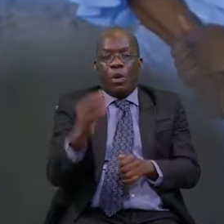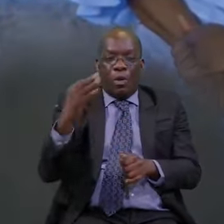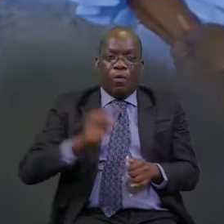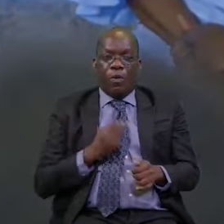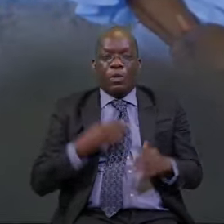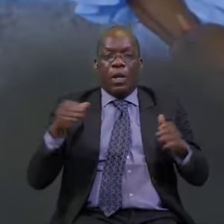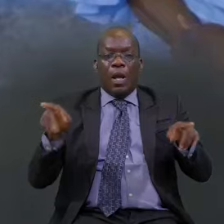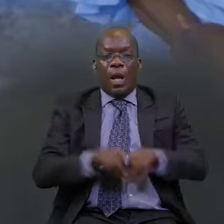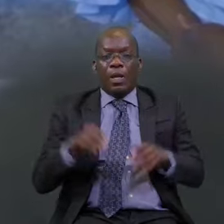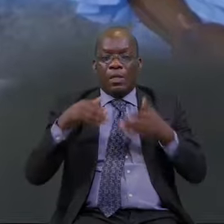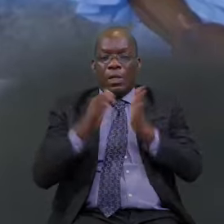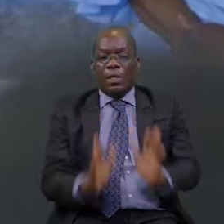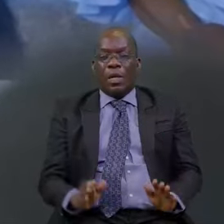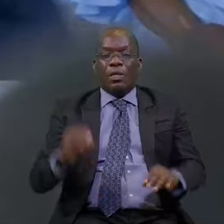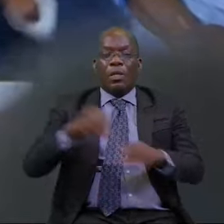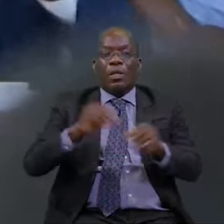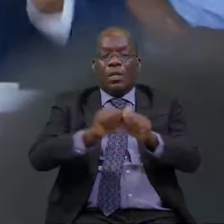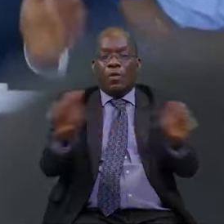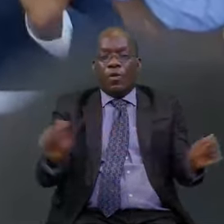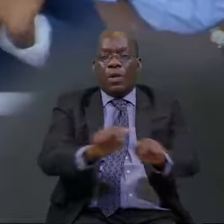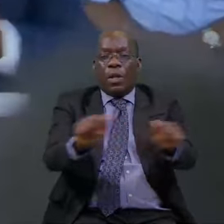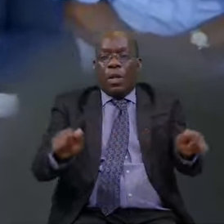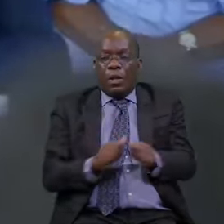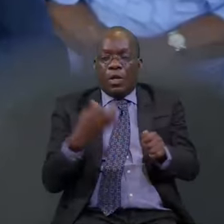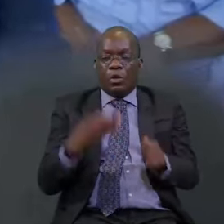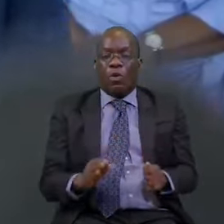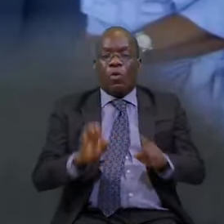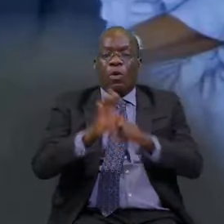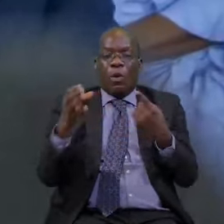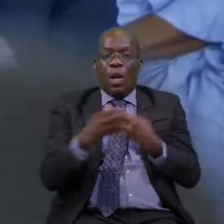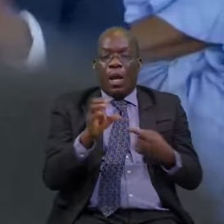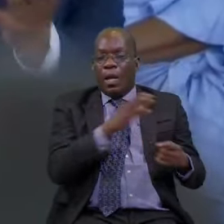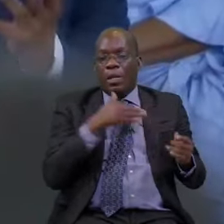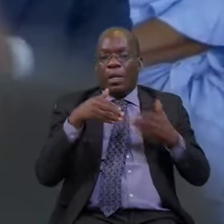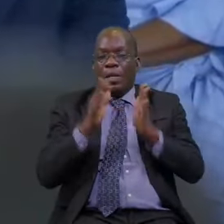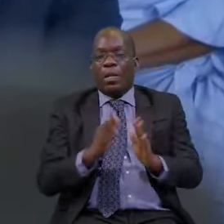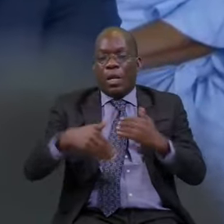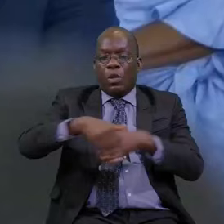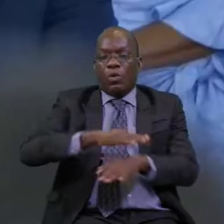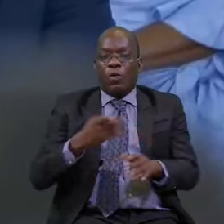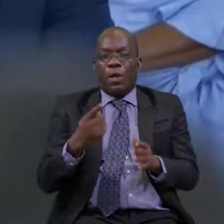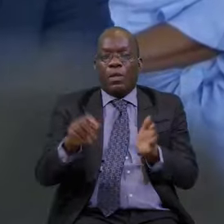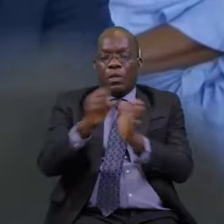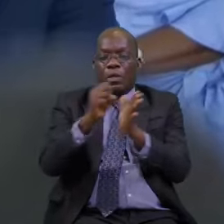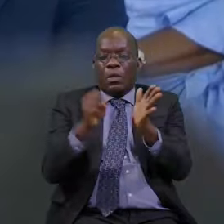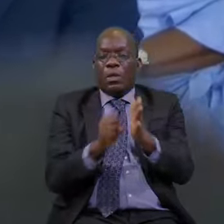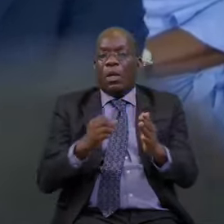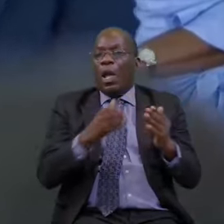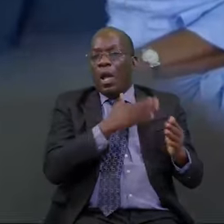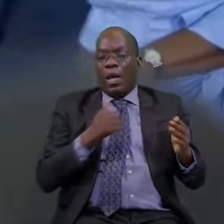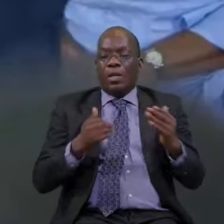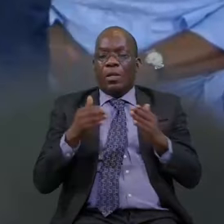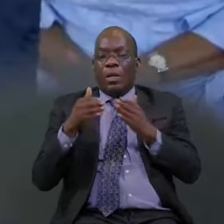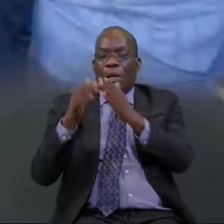nous en tant que dirigeant dans diverses communautés et les dirigeants dans l'État